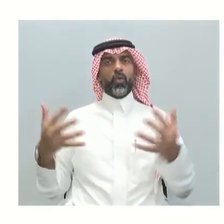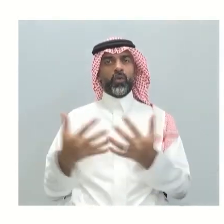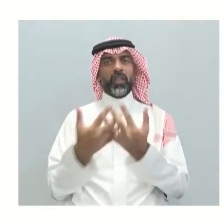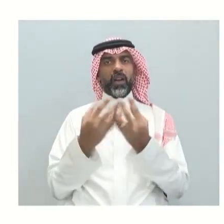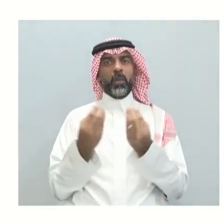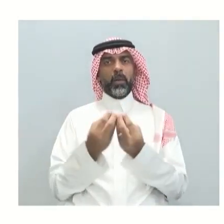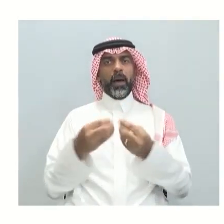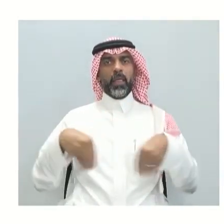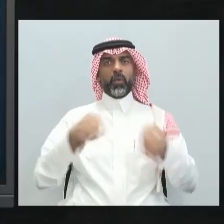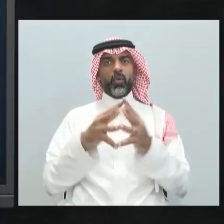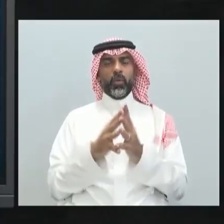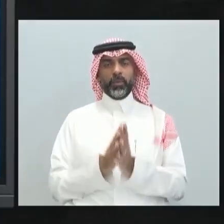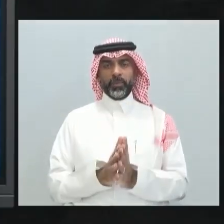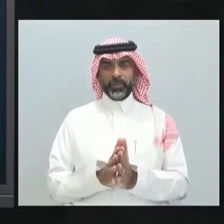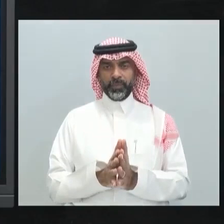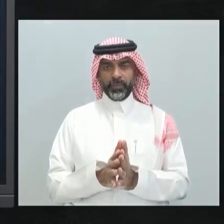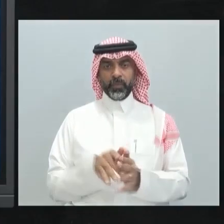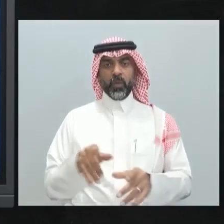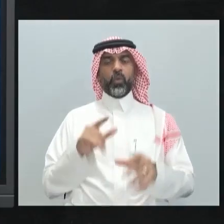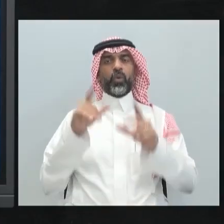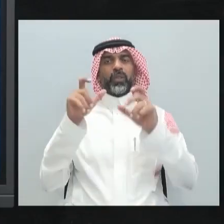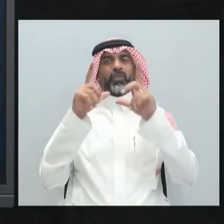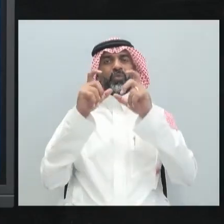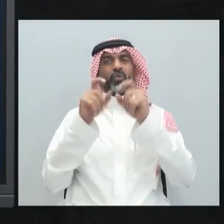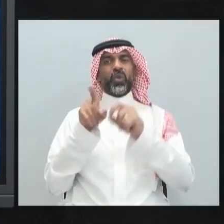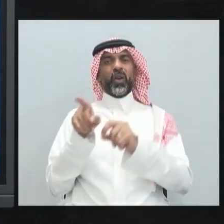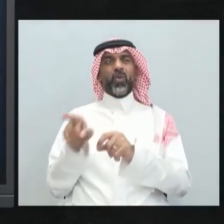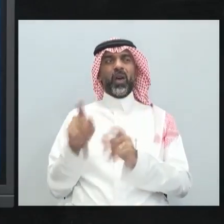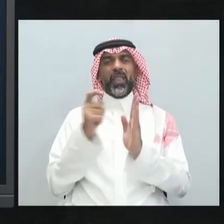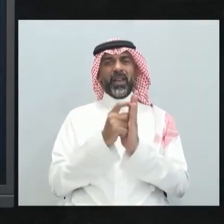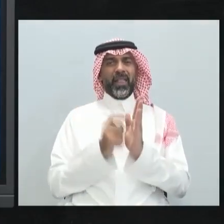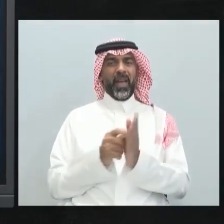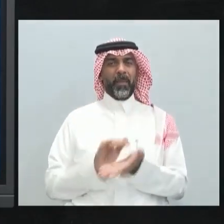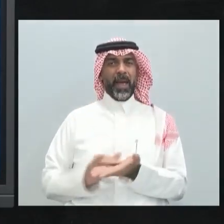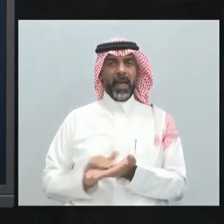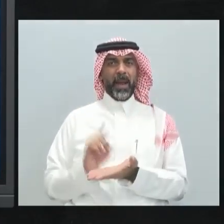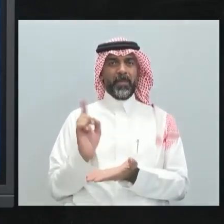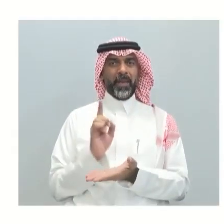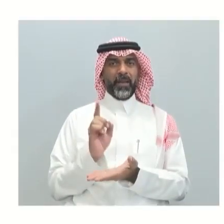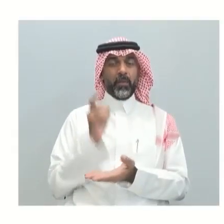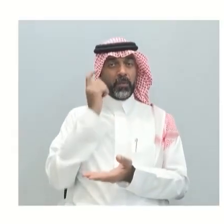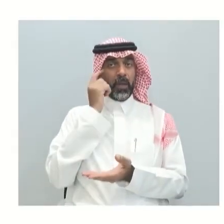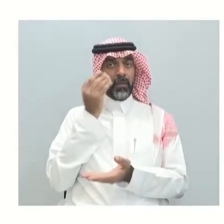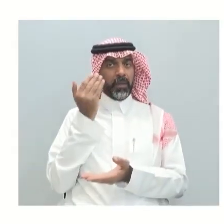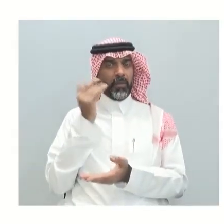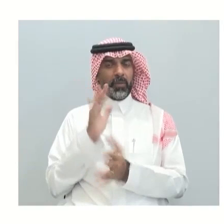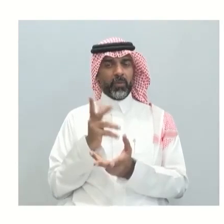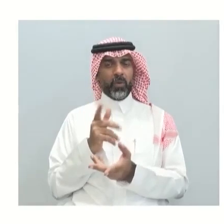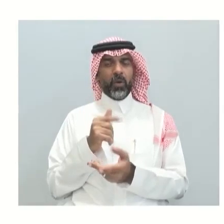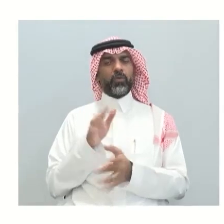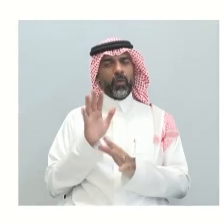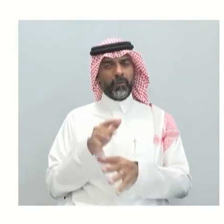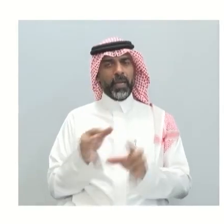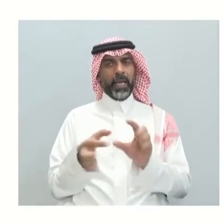والعوامل اللاحيويه يشكل الصوره لهذا الن نظام البي تعرفنا سويا وذكرنا ان هنالك عده